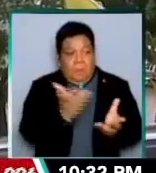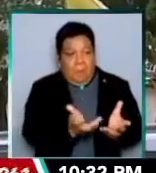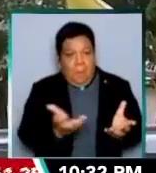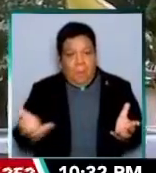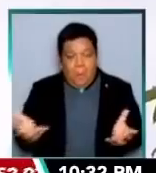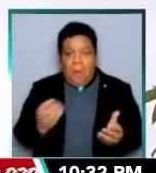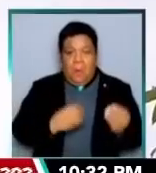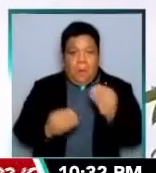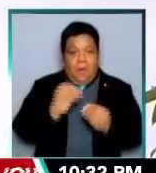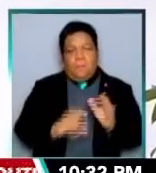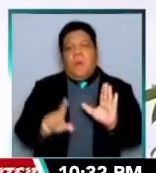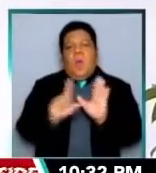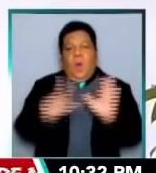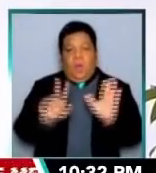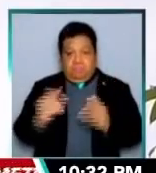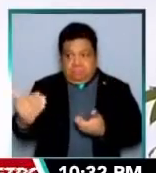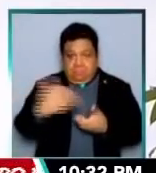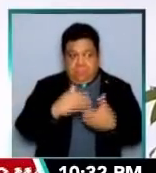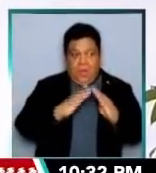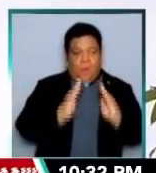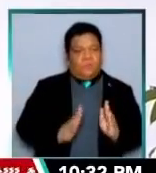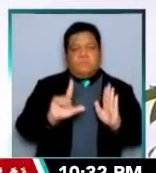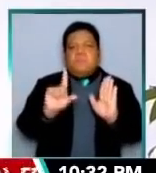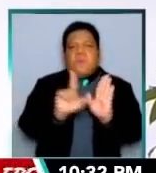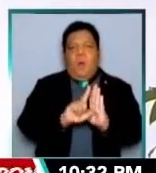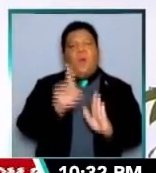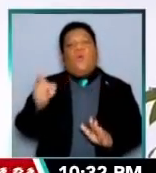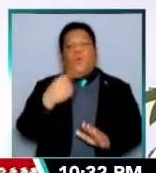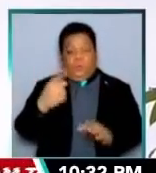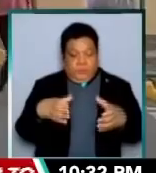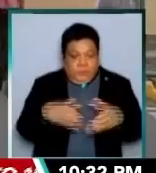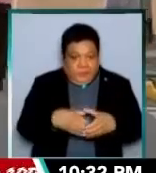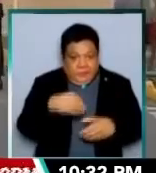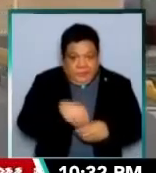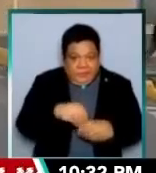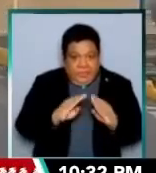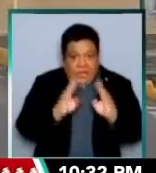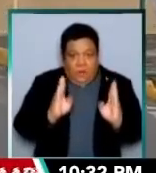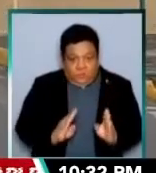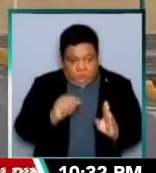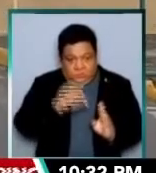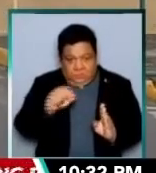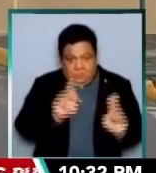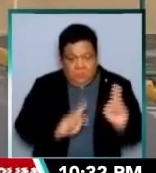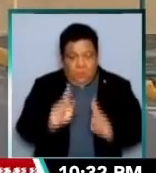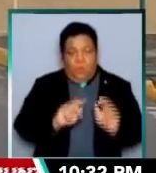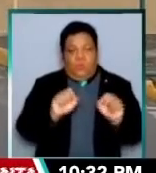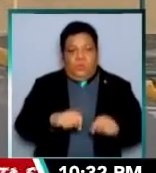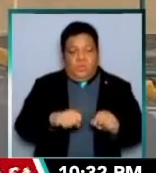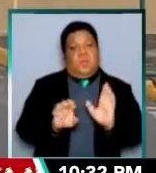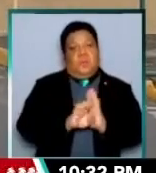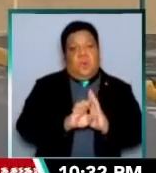ng bahay ng isang pamilya o ng pamilyang nakatira sa iisang bahay. Even kapatid mo pero nasa kabilang pinto